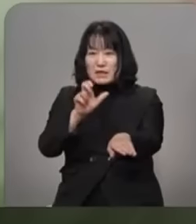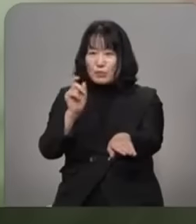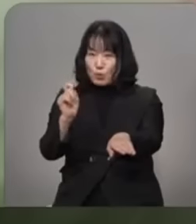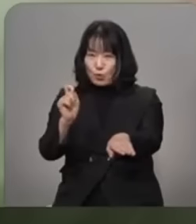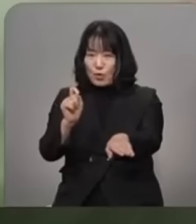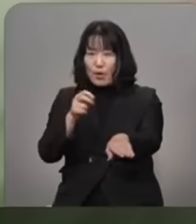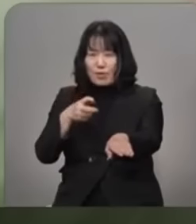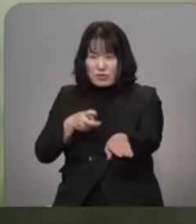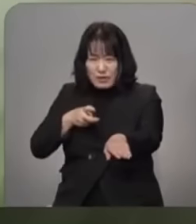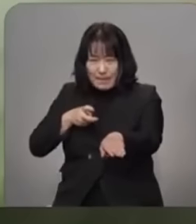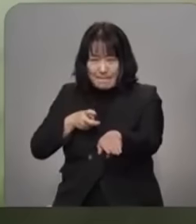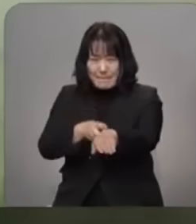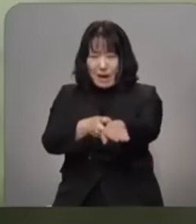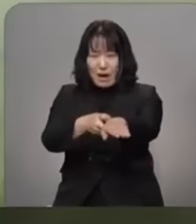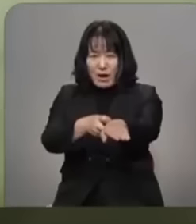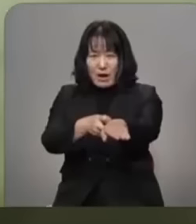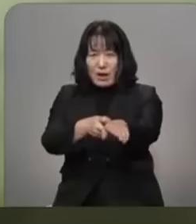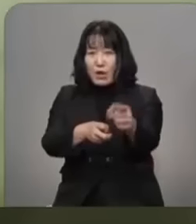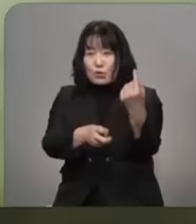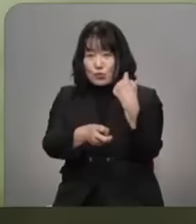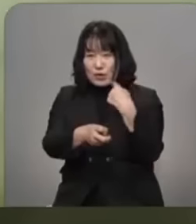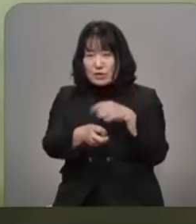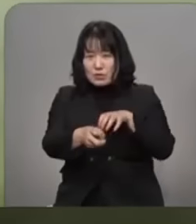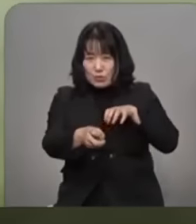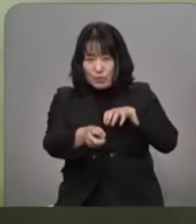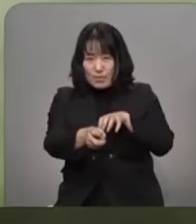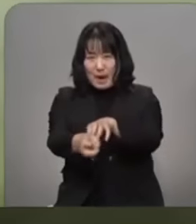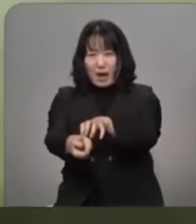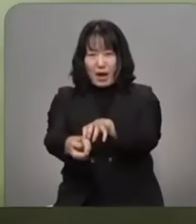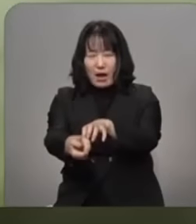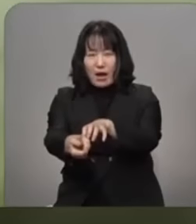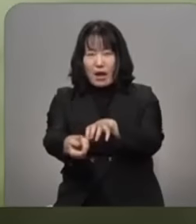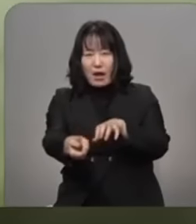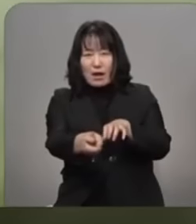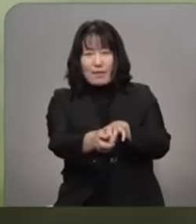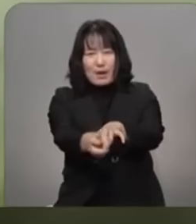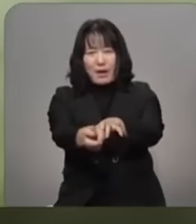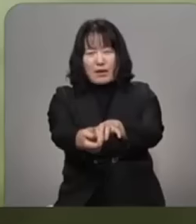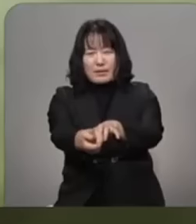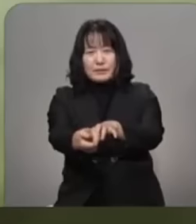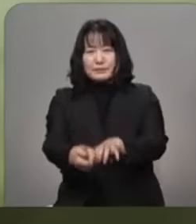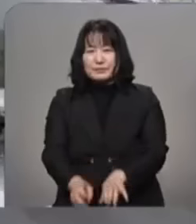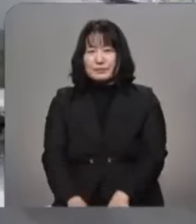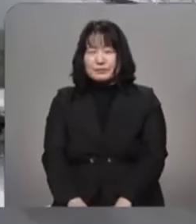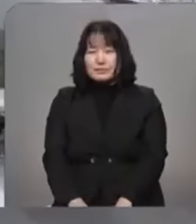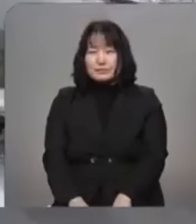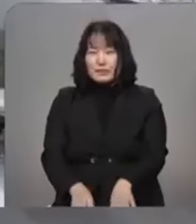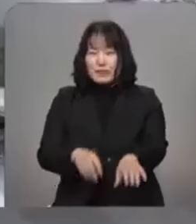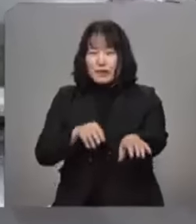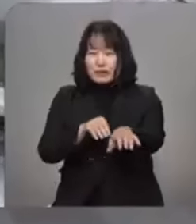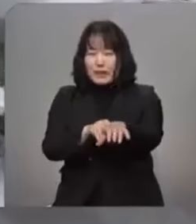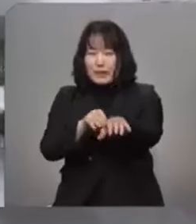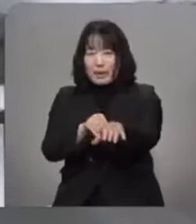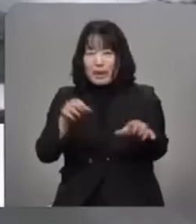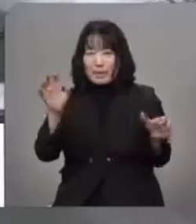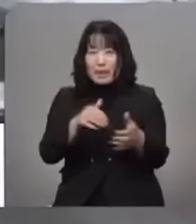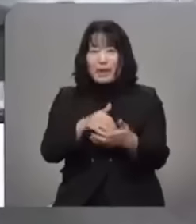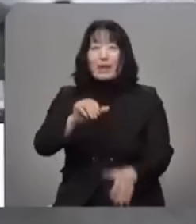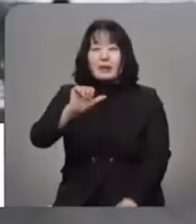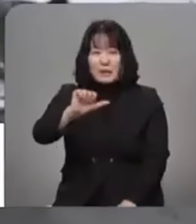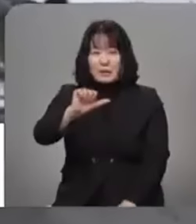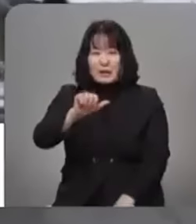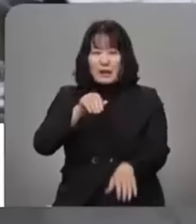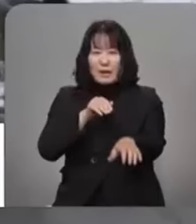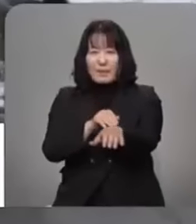승용차를 들이받습니다 뒤이어 또 다른 차량이 다시 승용차를 들이받습니다 승용차와 트럭 등 차량 다섯 대가